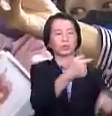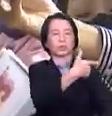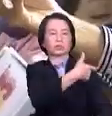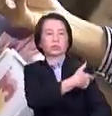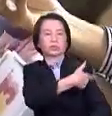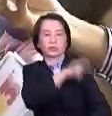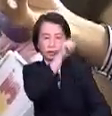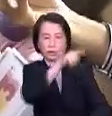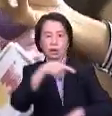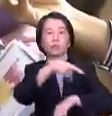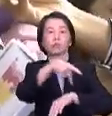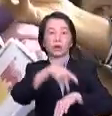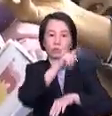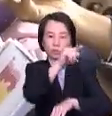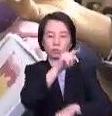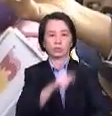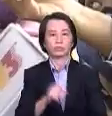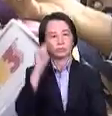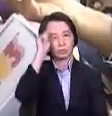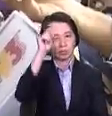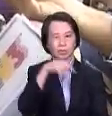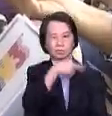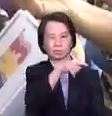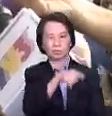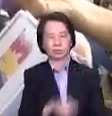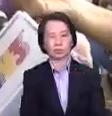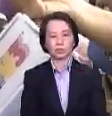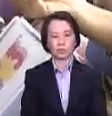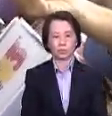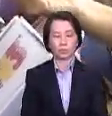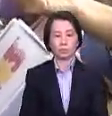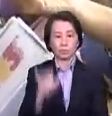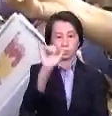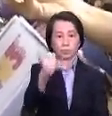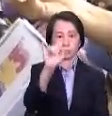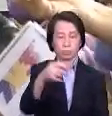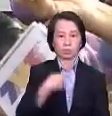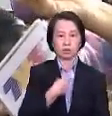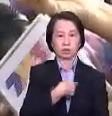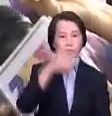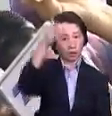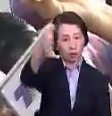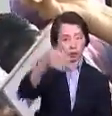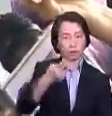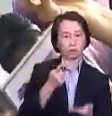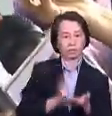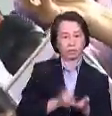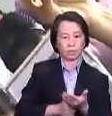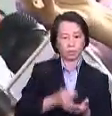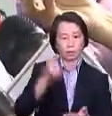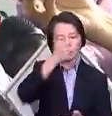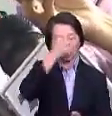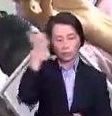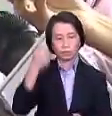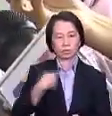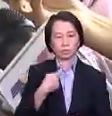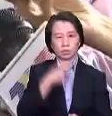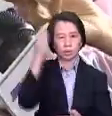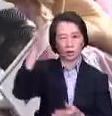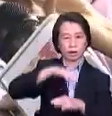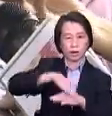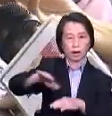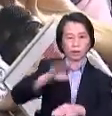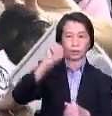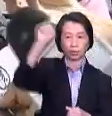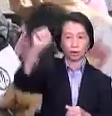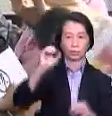Ada cadangan kata satu dos untuk orang pulau ke macam mana? Ya, itu pun kita akan bincang, sebab dah satu dos ni kita akan hantar ke